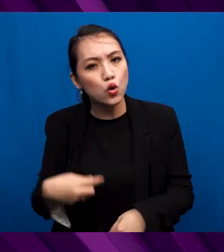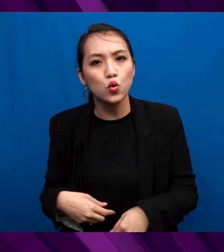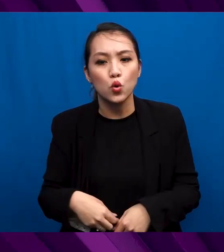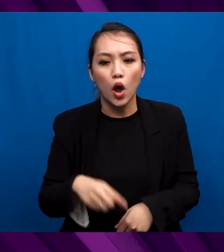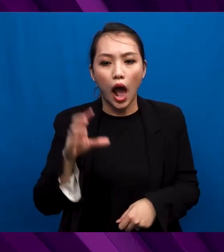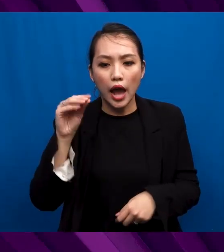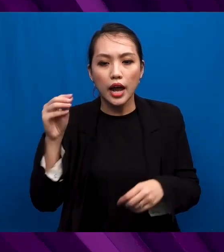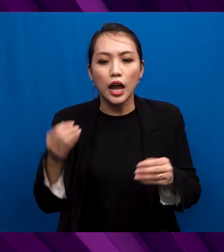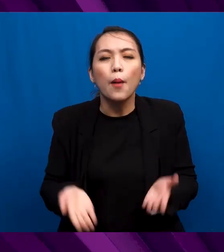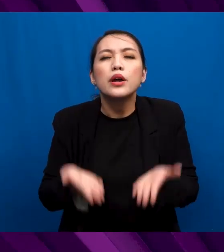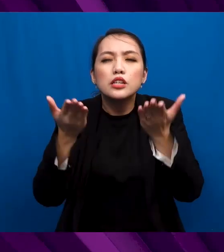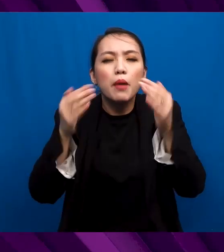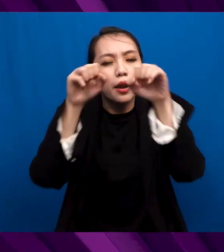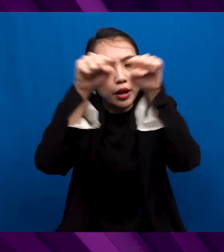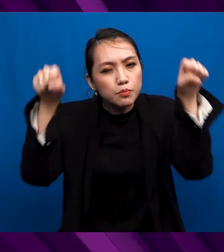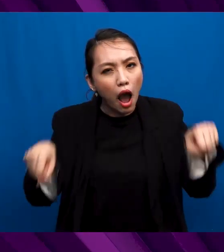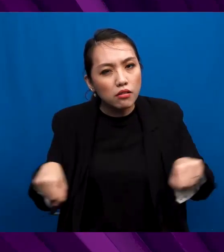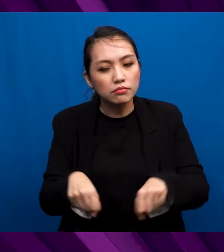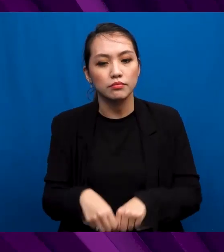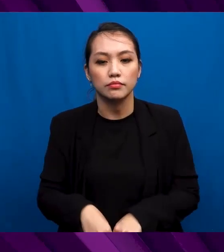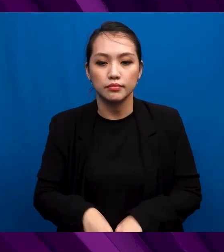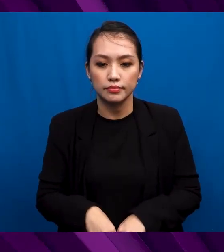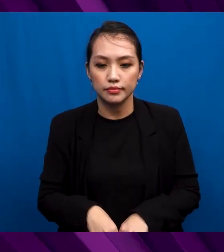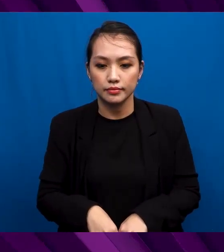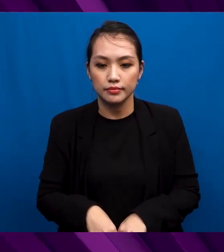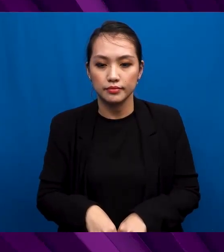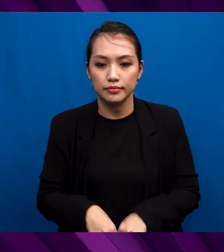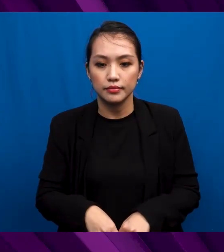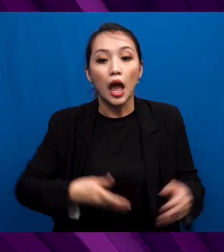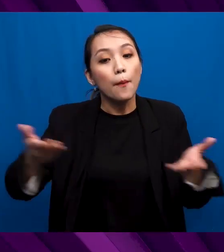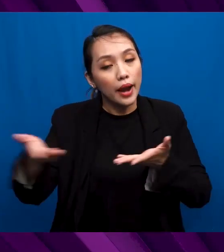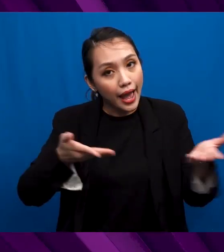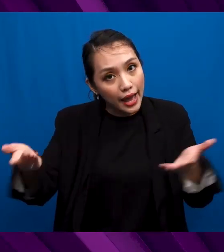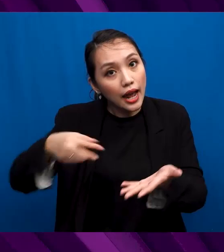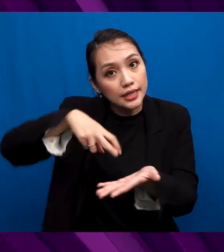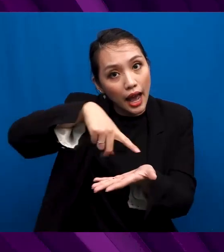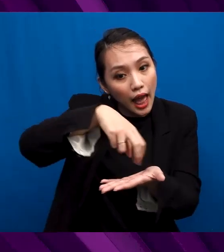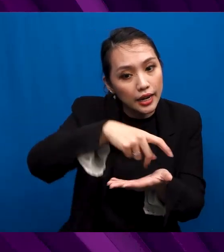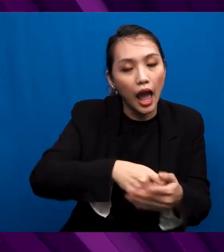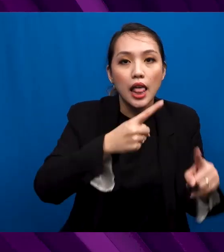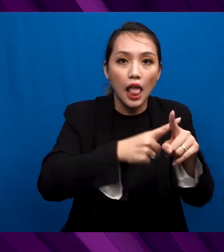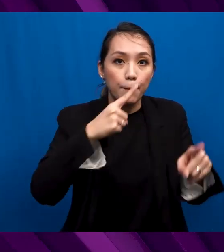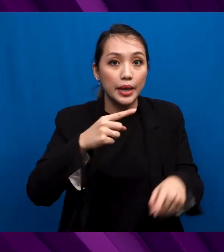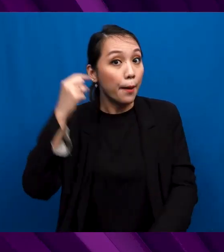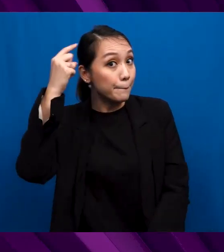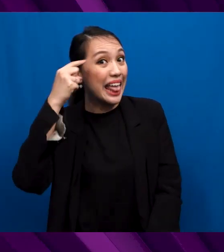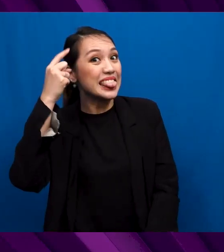menghendaki agar kita jadi imamat yang rajani. Pelayanan jalankan, tapi mentalitas